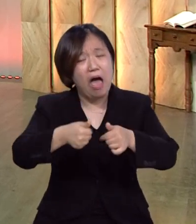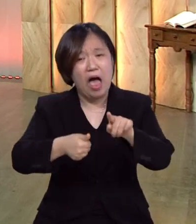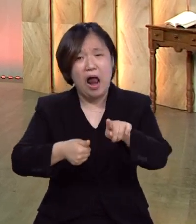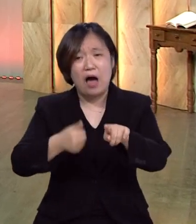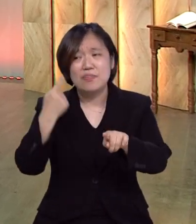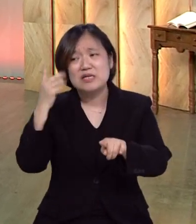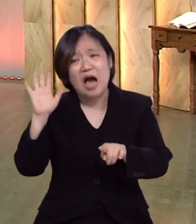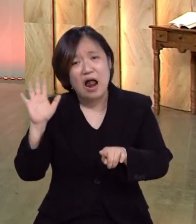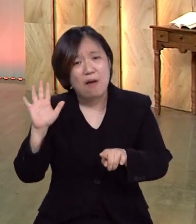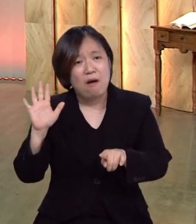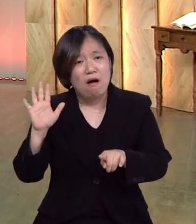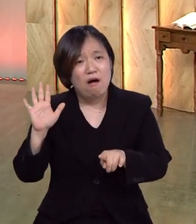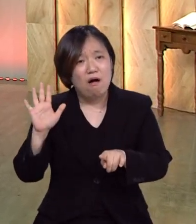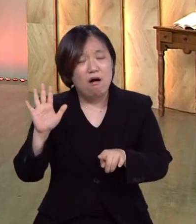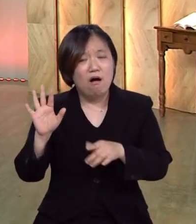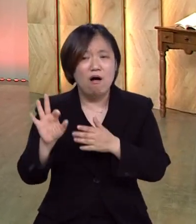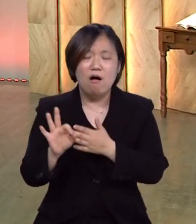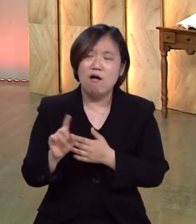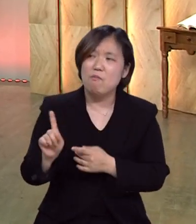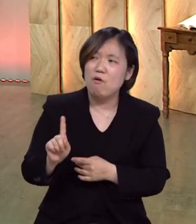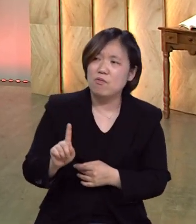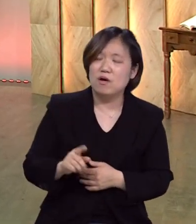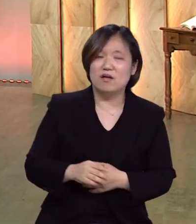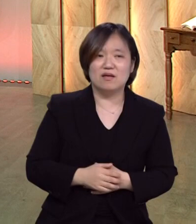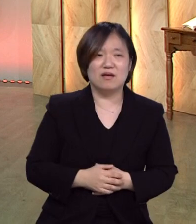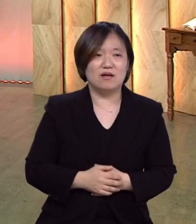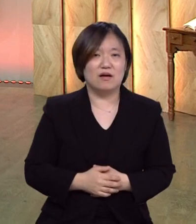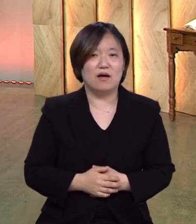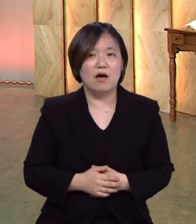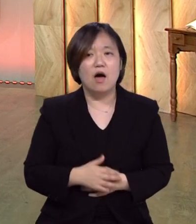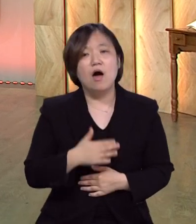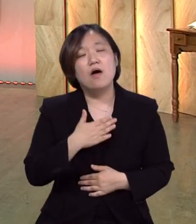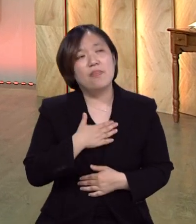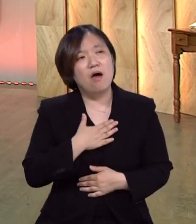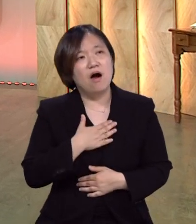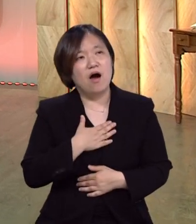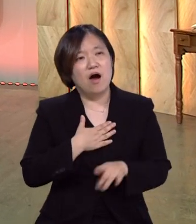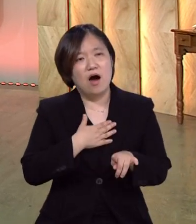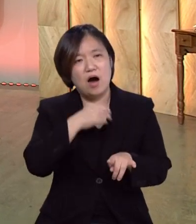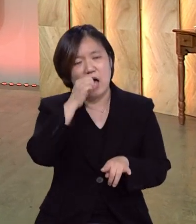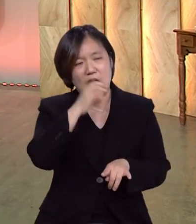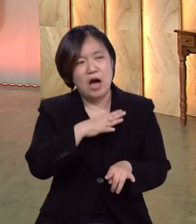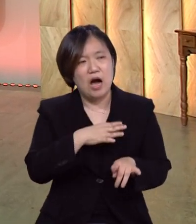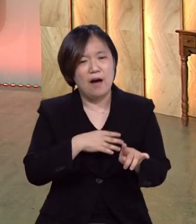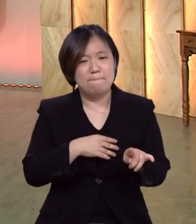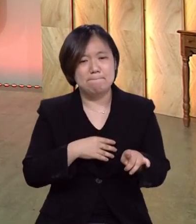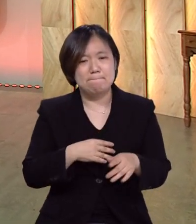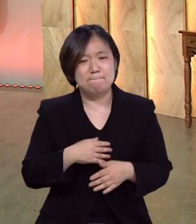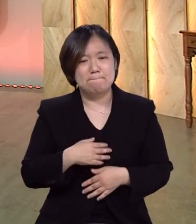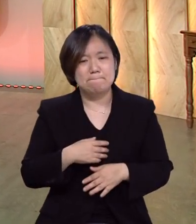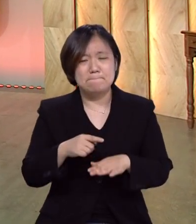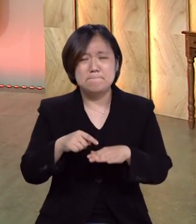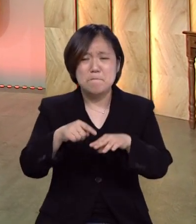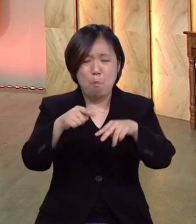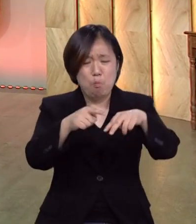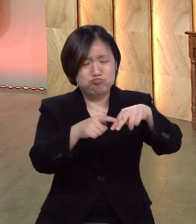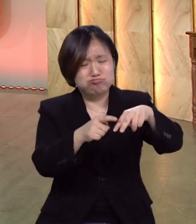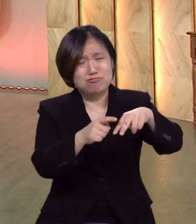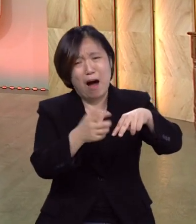듣지 못했더라면 그리고 내가 그냥 무릎이 다 해져 가지고